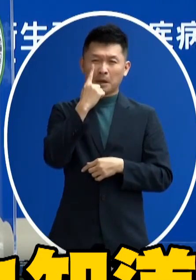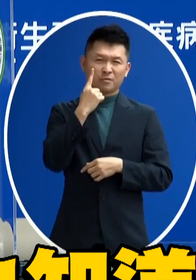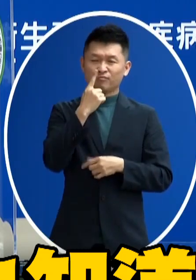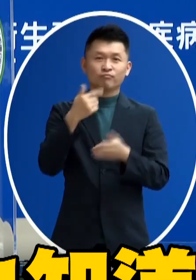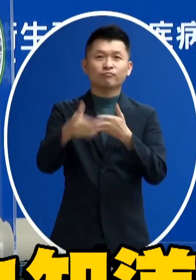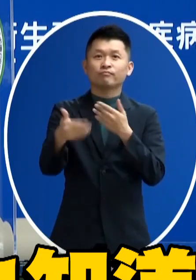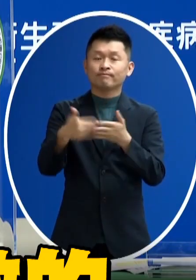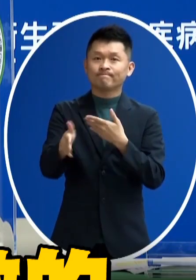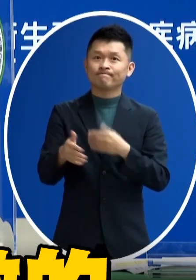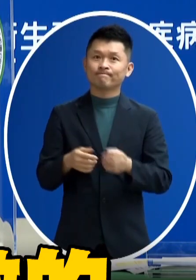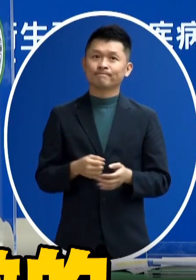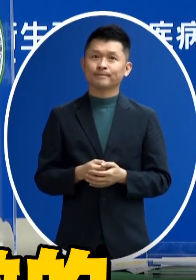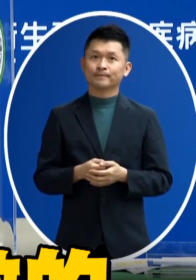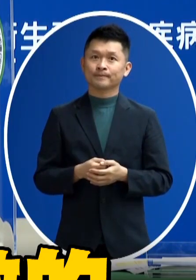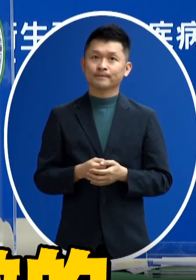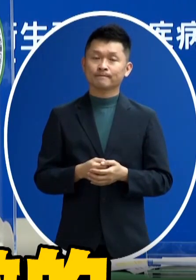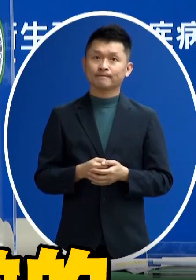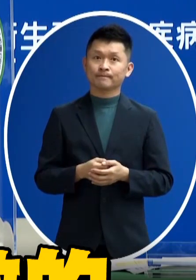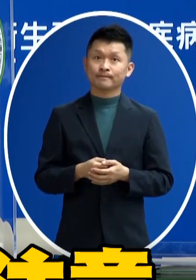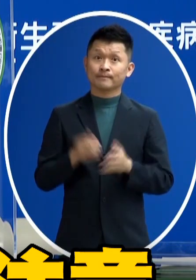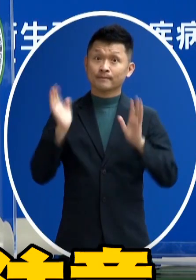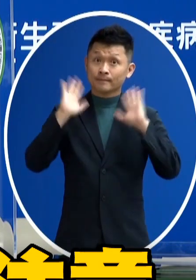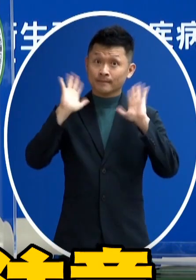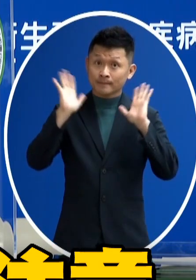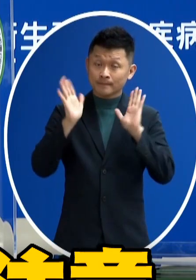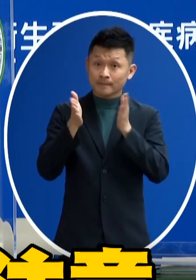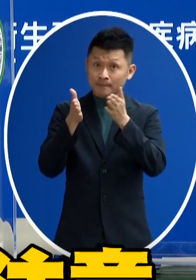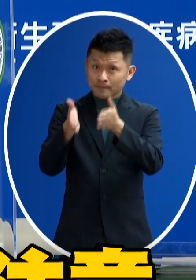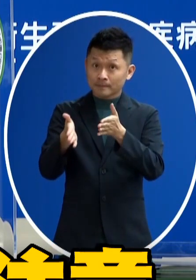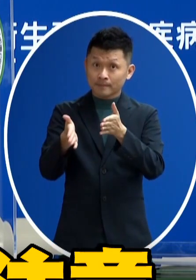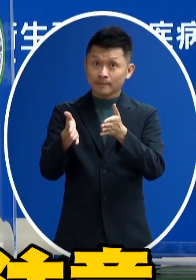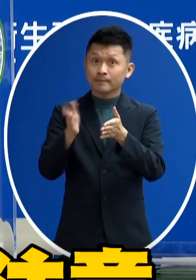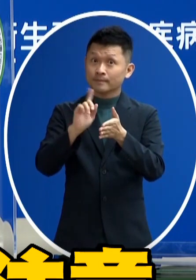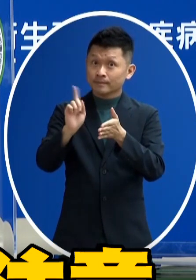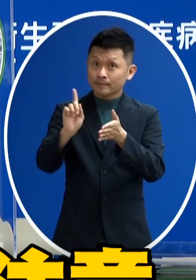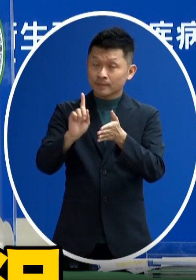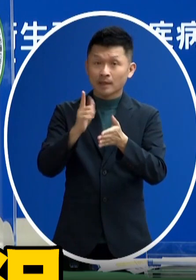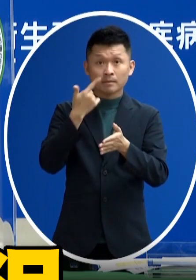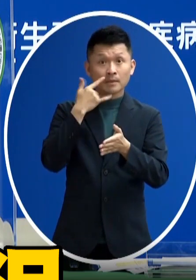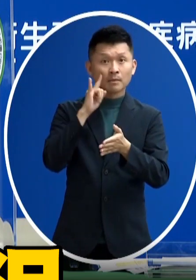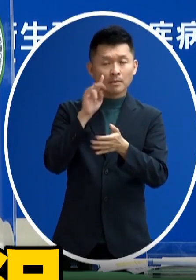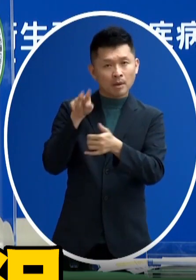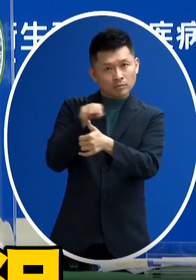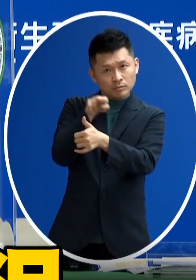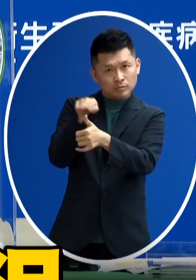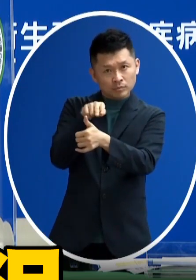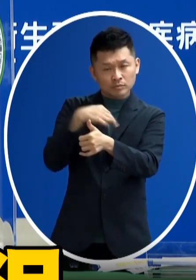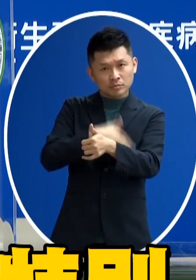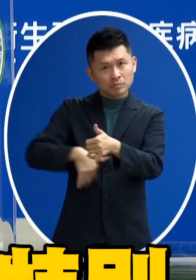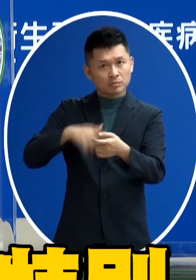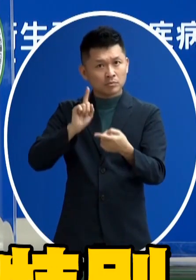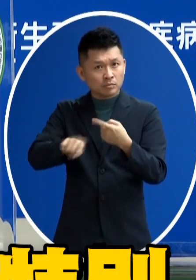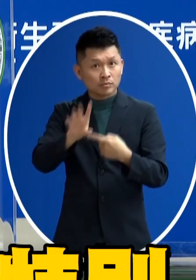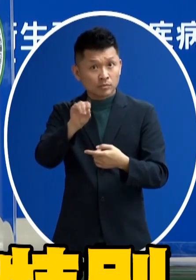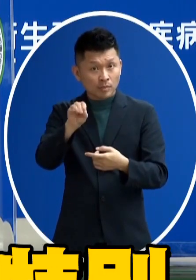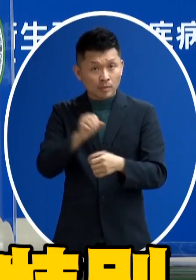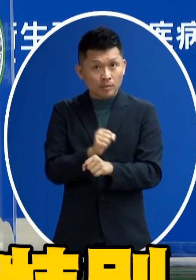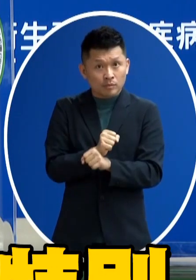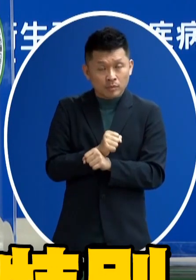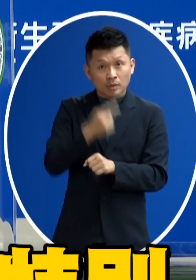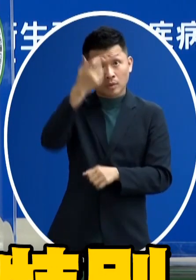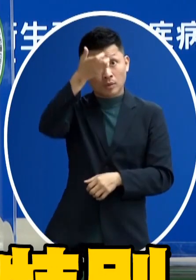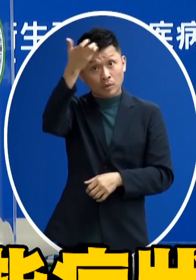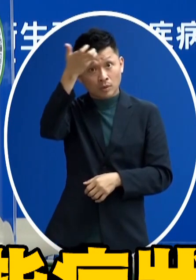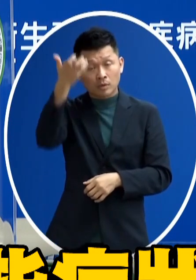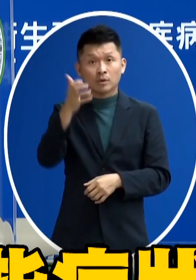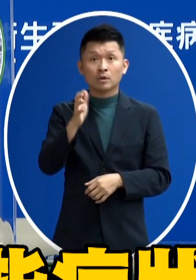在小朋友，我们也知道，就是说能够做的，当然就是，叫随时注意他身体的情况，有发烧